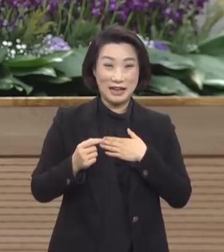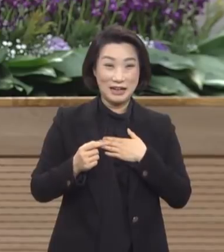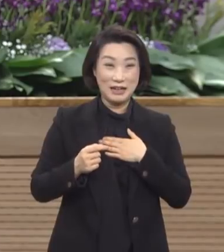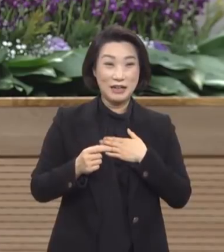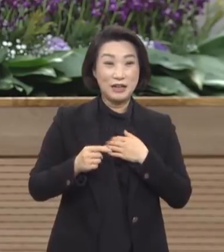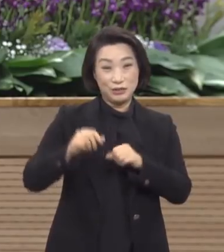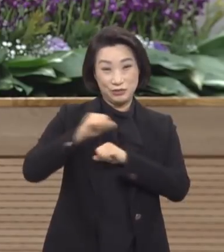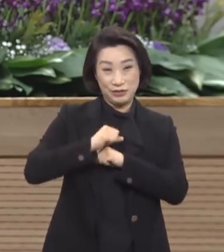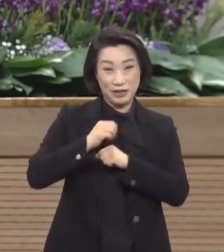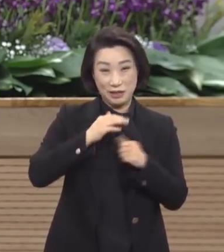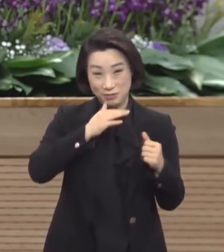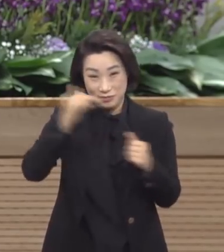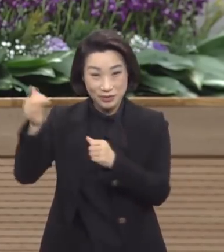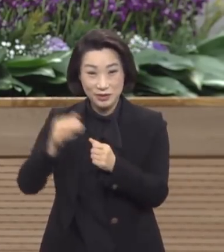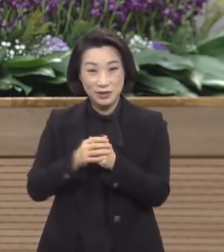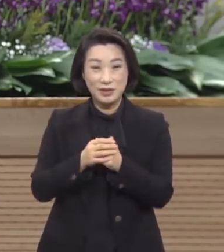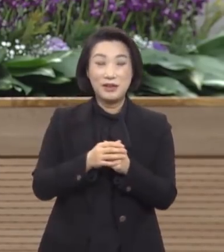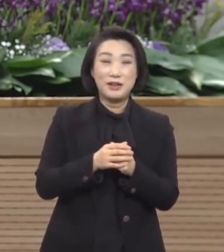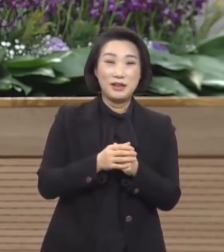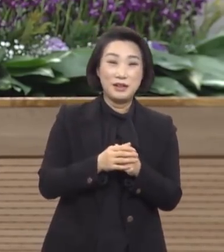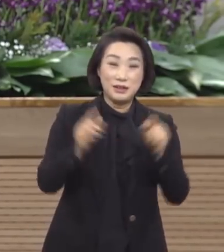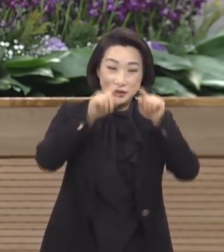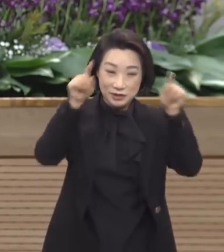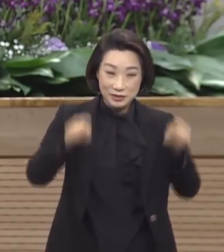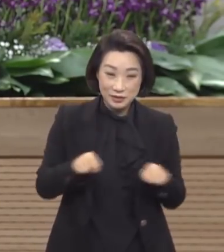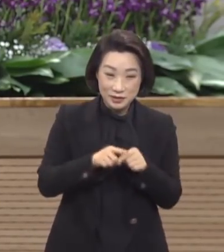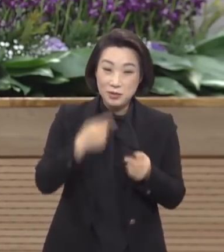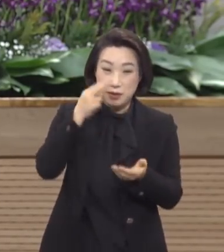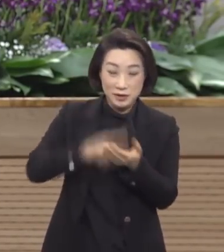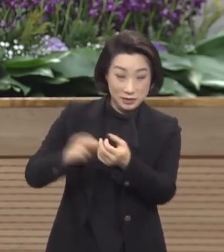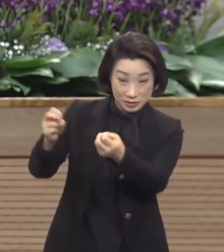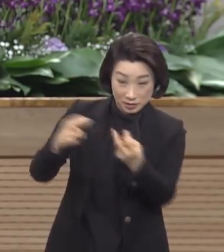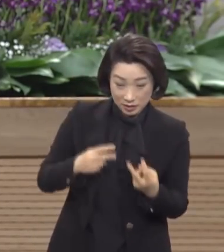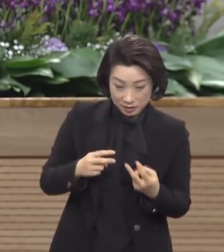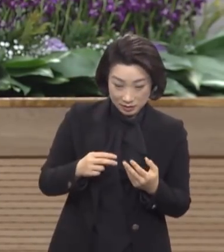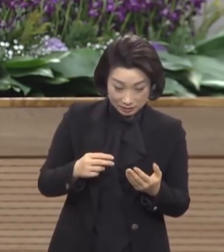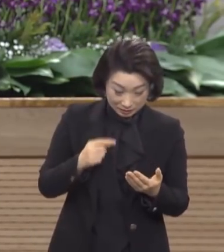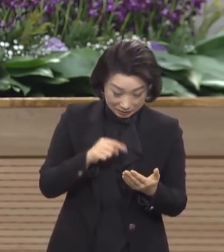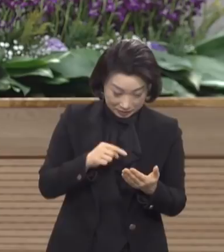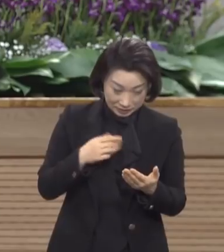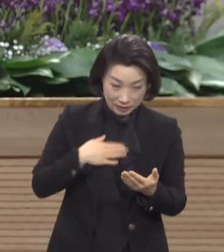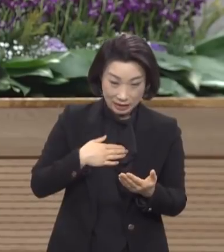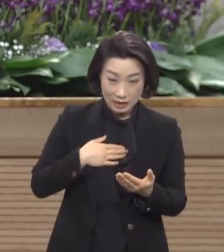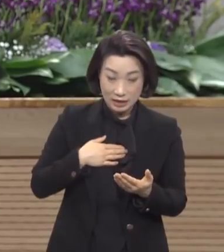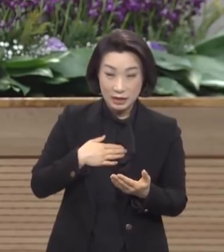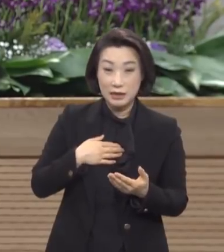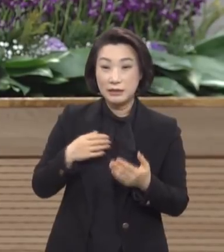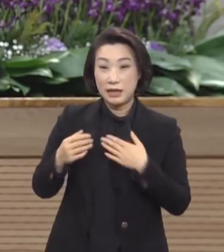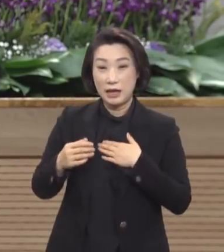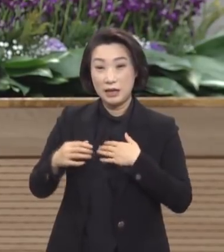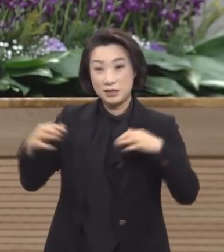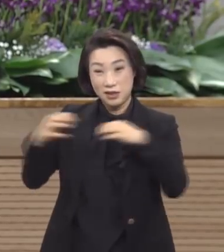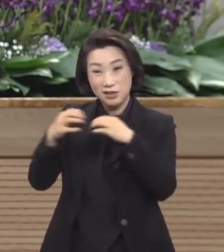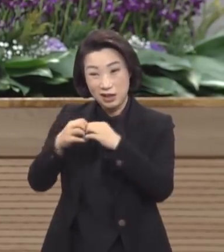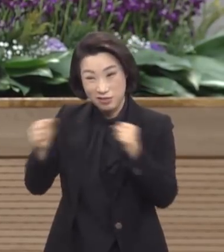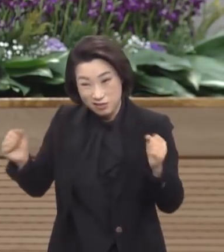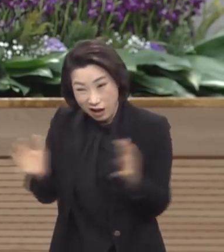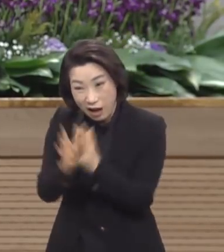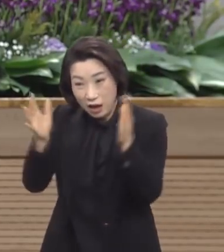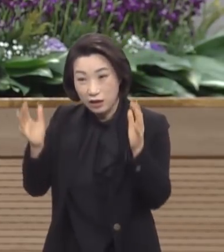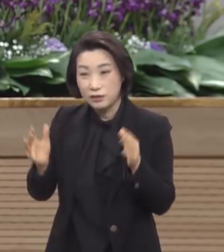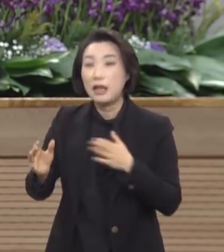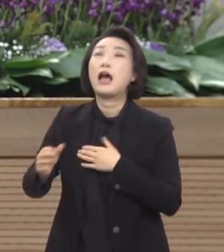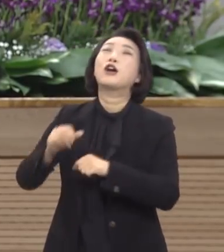나와서 군대 갈 때 기왕이 전쟁이 날 것이면 내가 군대 생활할 때만 났으면